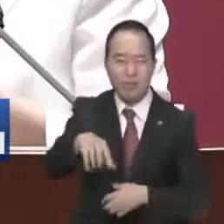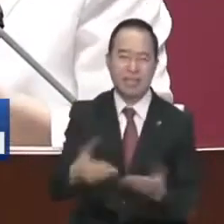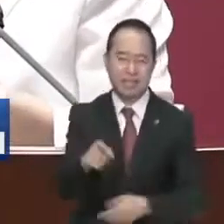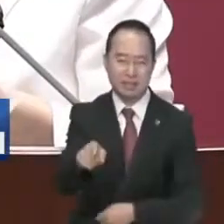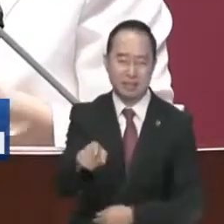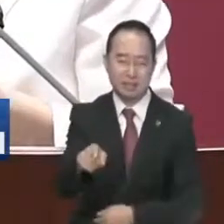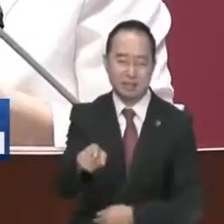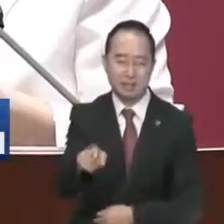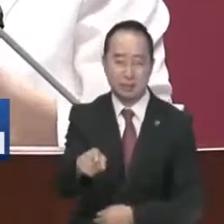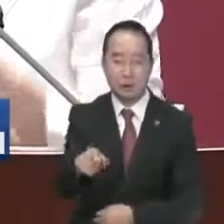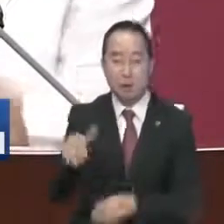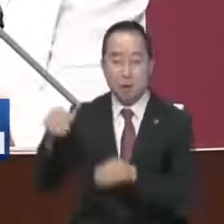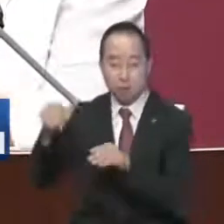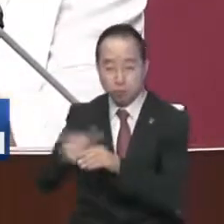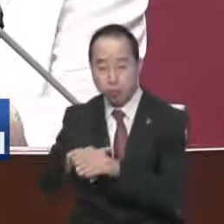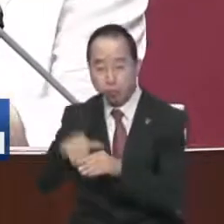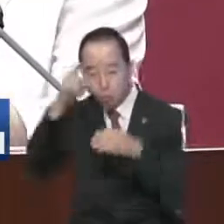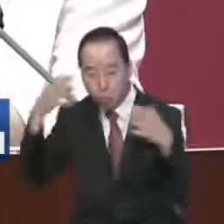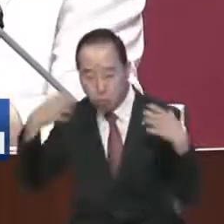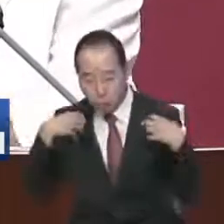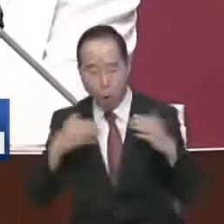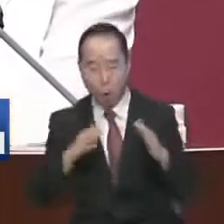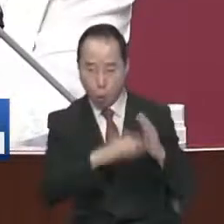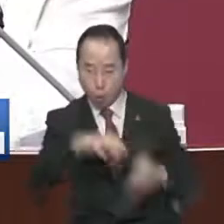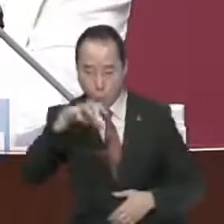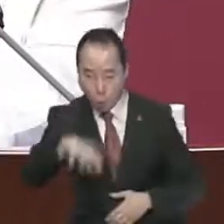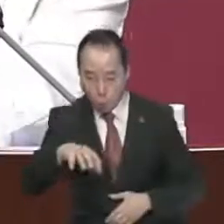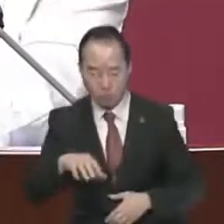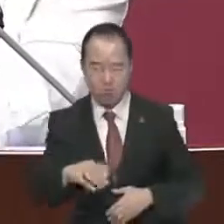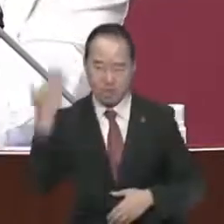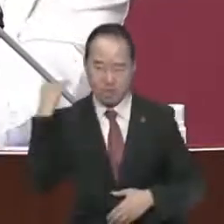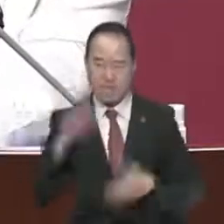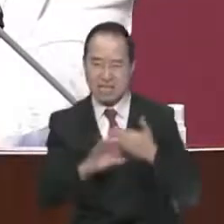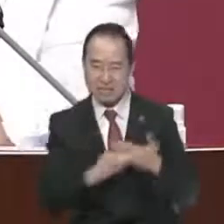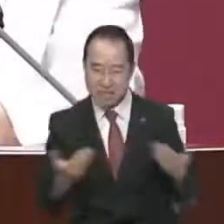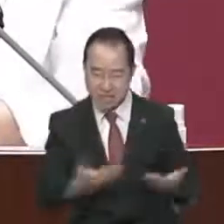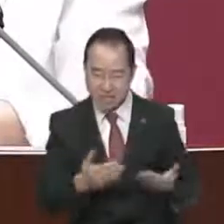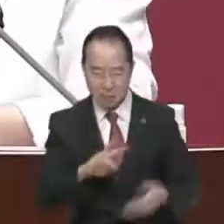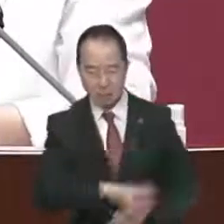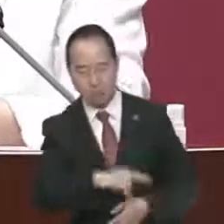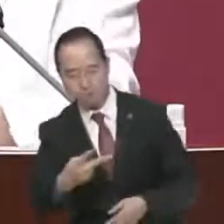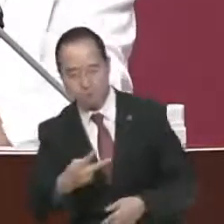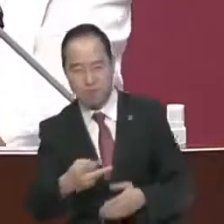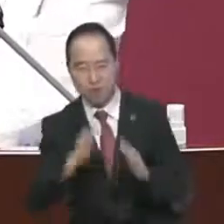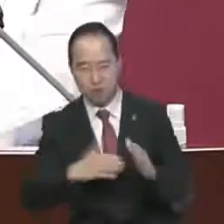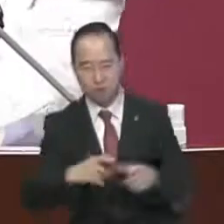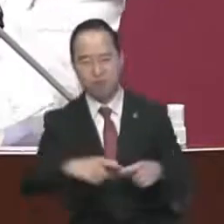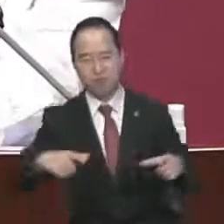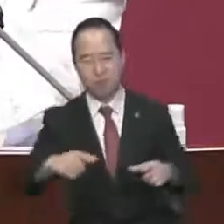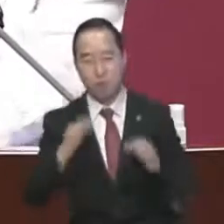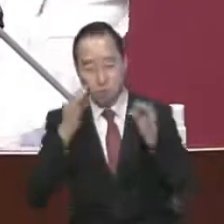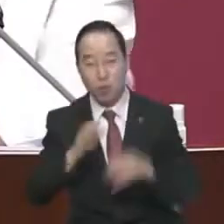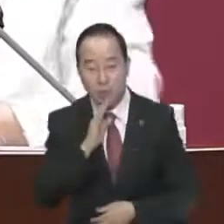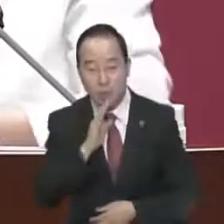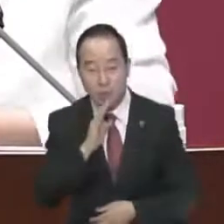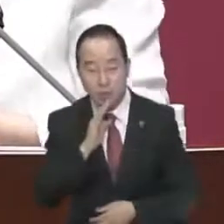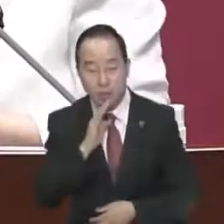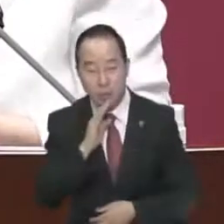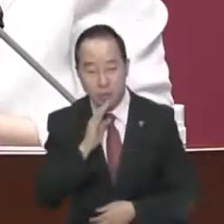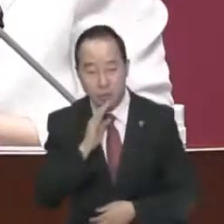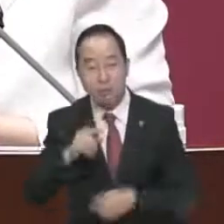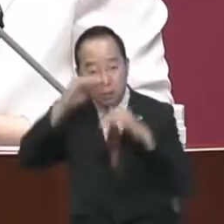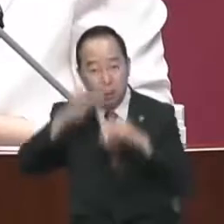문재인 정부가 공공부문 비정규직 정규직화에 상당한 의지를 갖고 추진해 오신 걸로 알고 있는데 정책의 취지와 내용에 대해서 간략하게